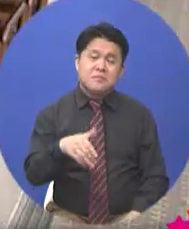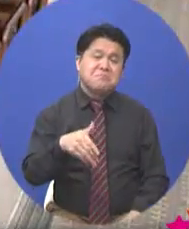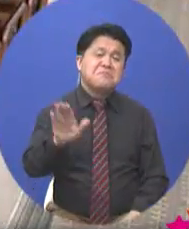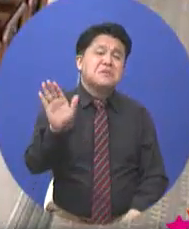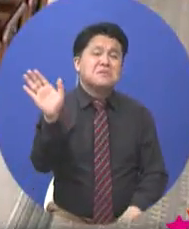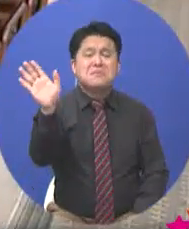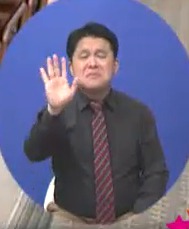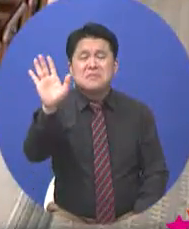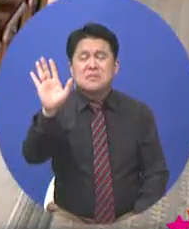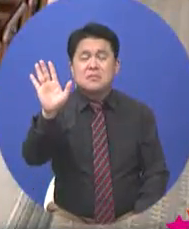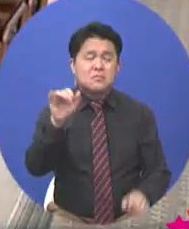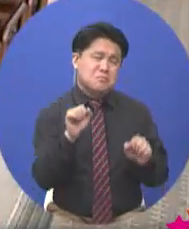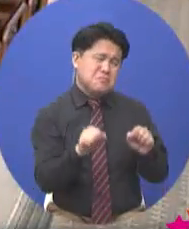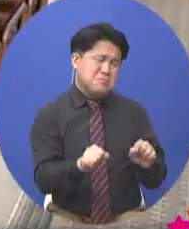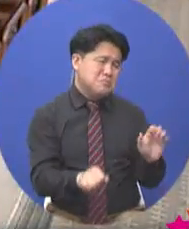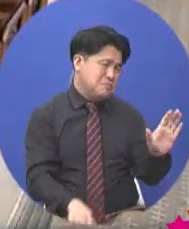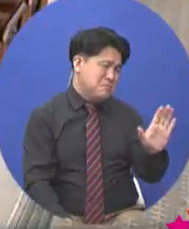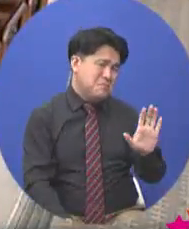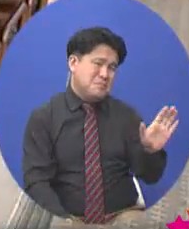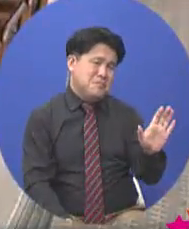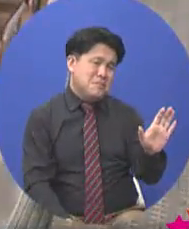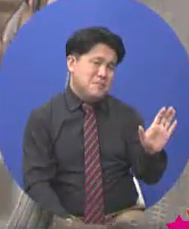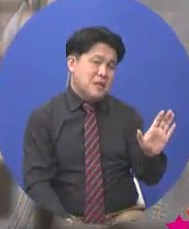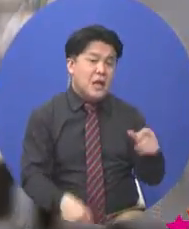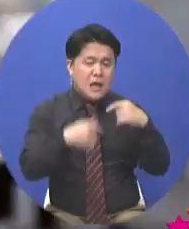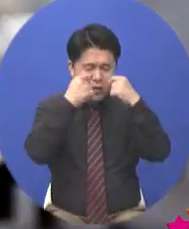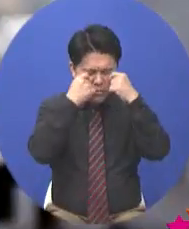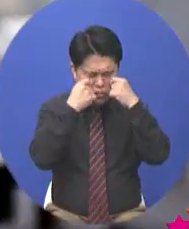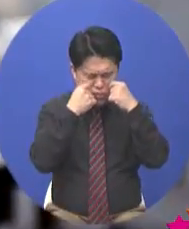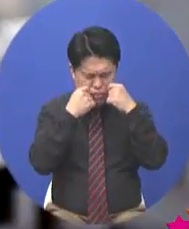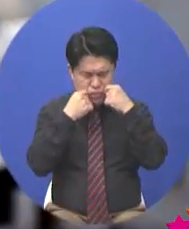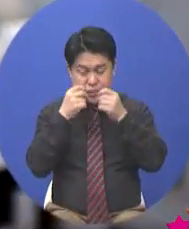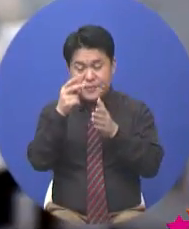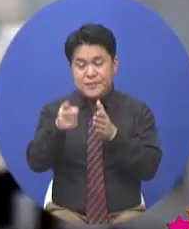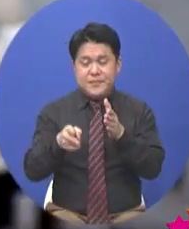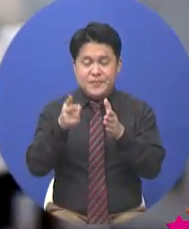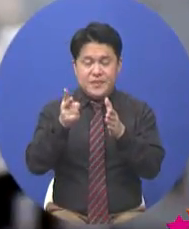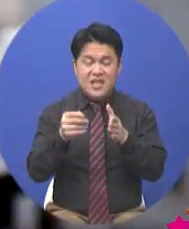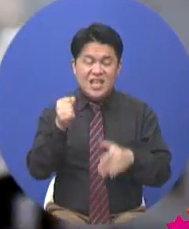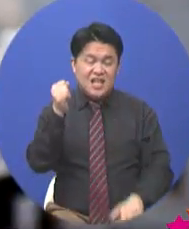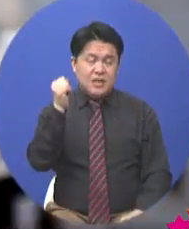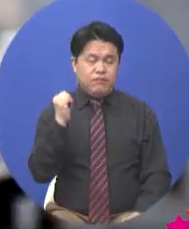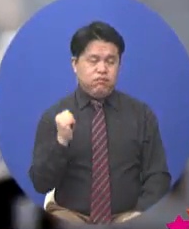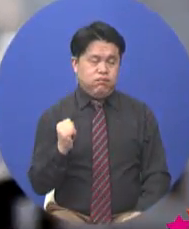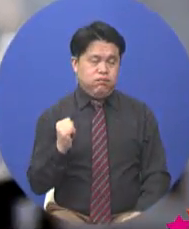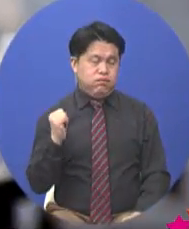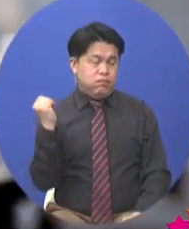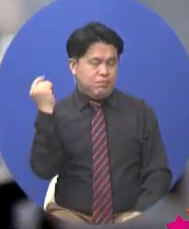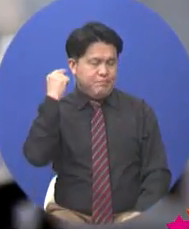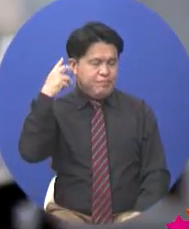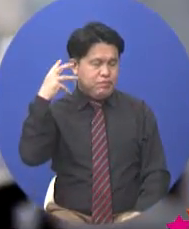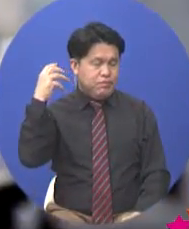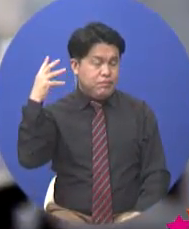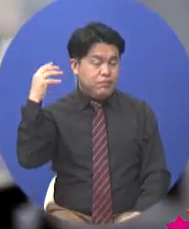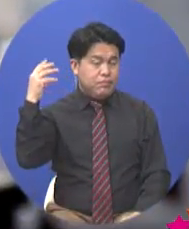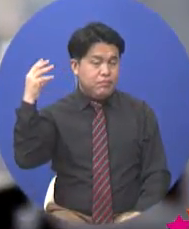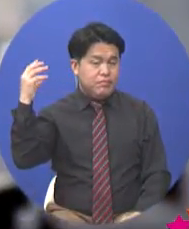잘 가세요 잘 있어요 눈물에 기적이 온다